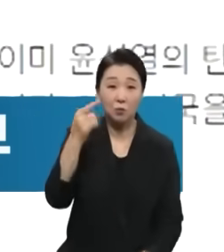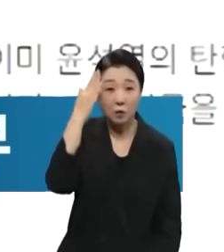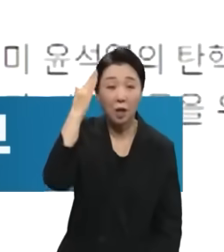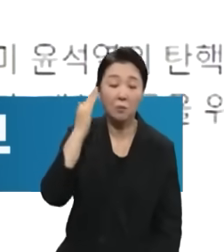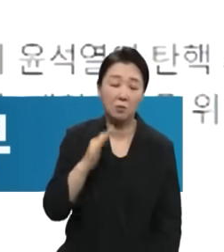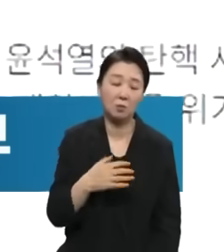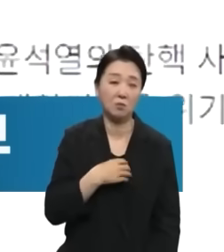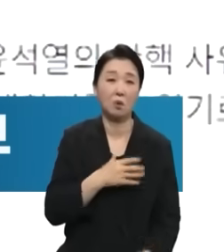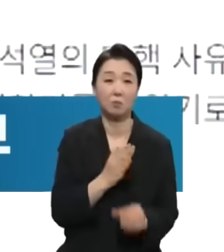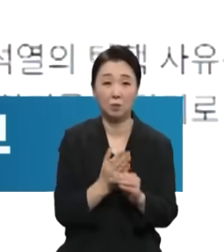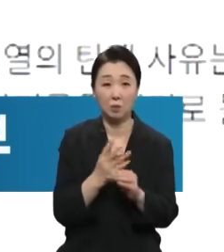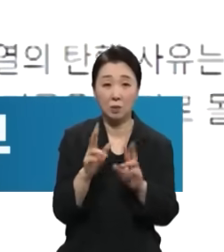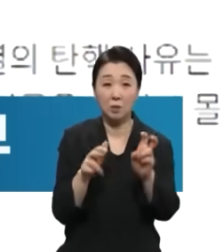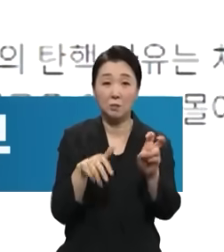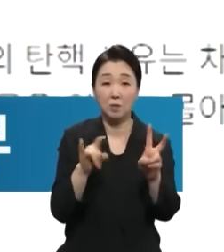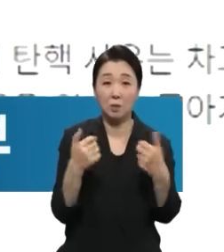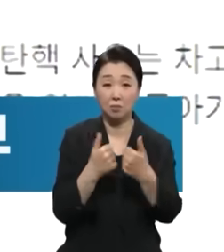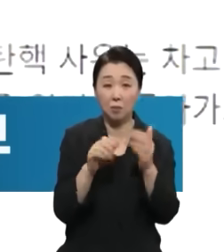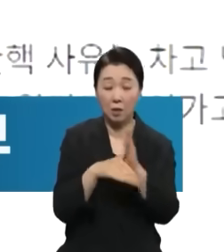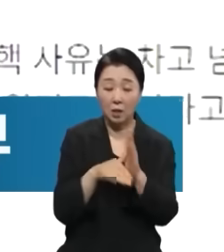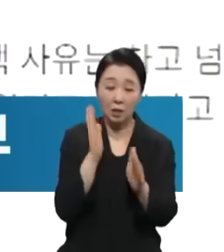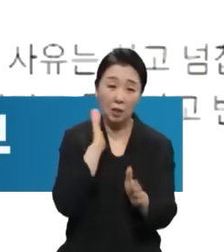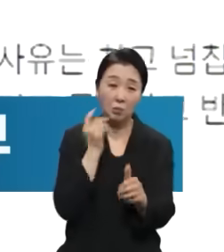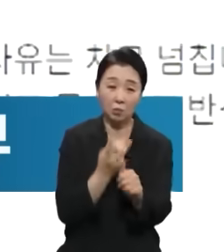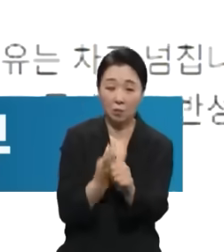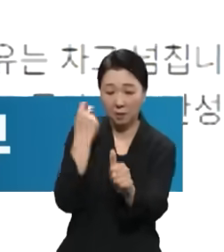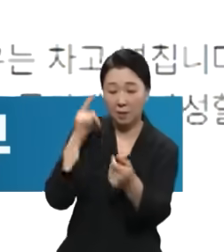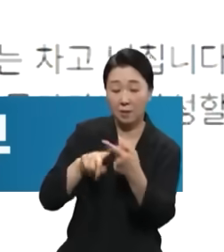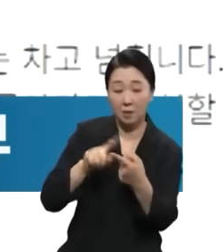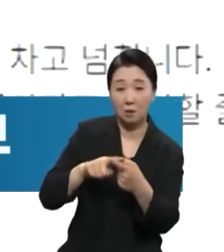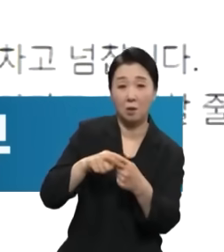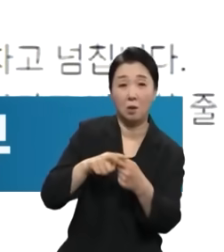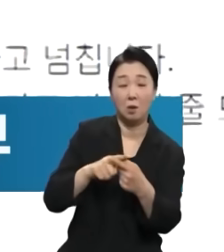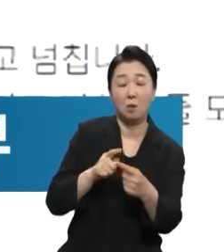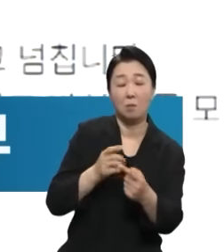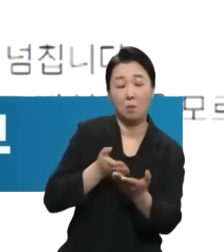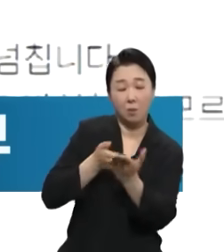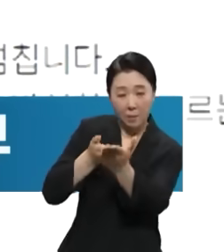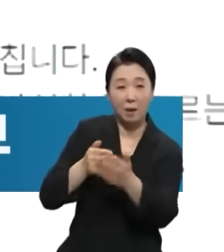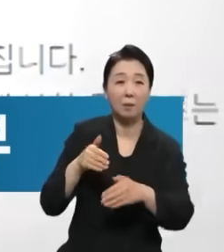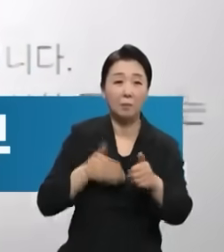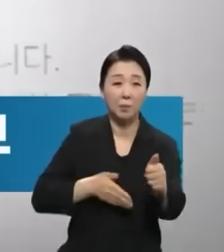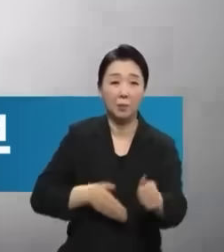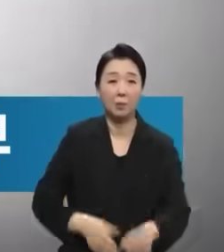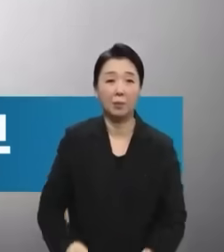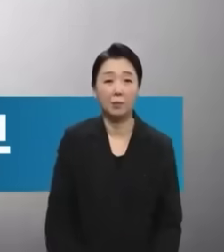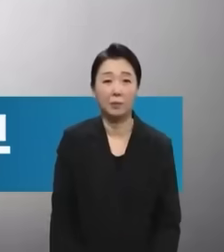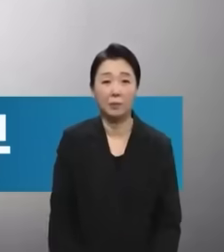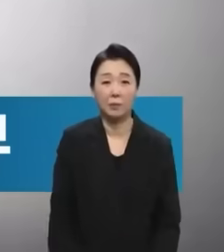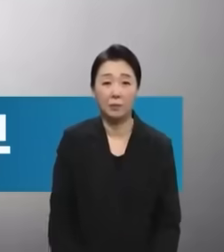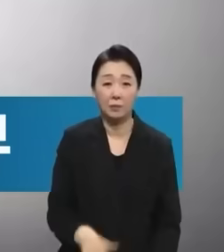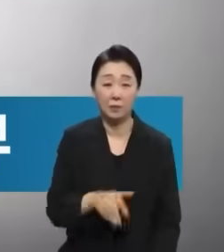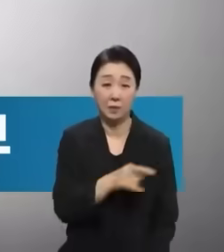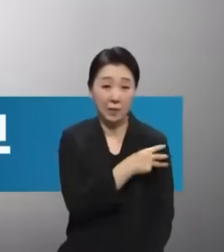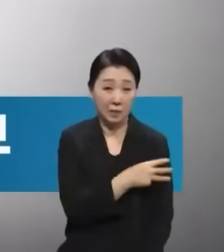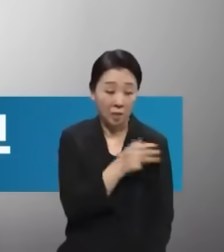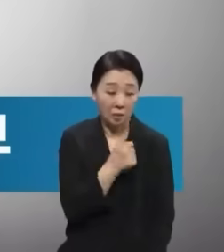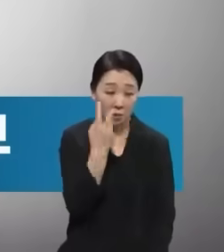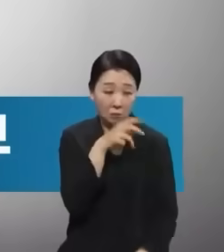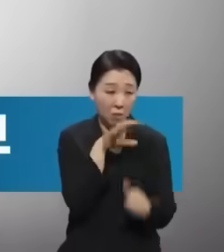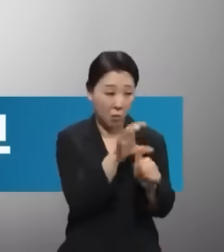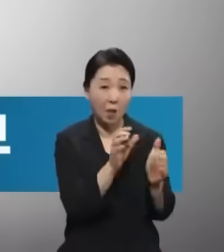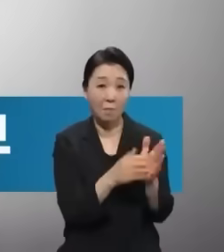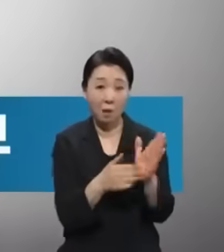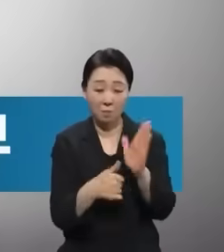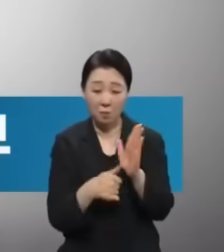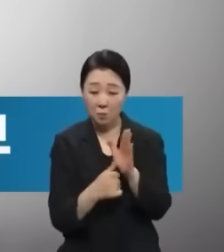위기라면서 22대 국회가 대통령 탄핵소추안을 즉각 발의해야 한다고 썼습니다. 그러면서 최상병 수사 외압,